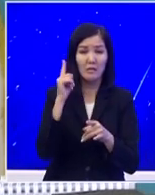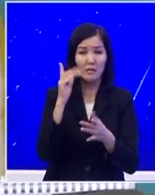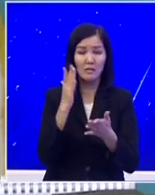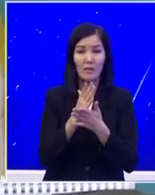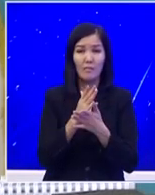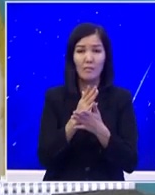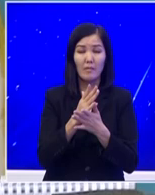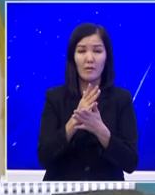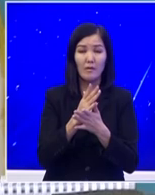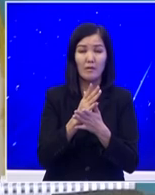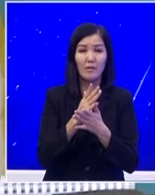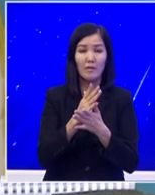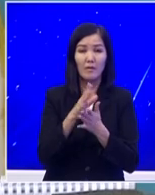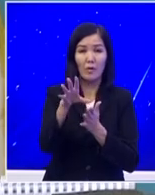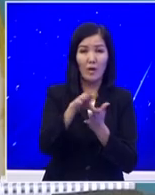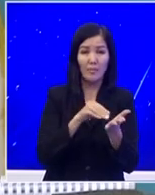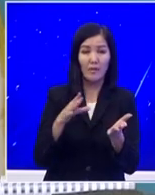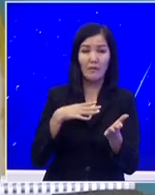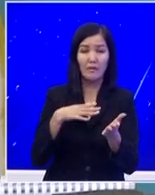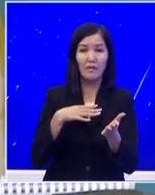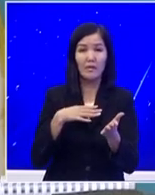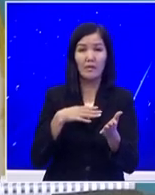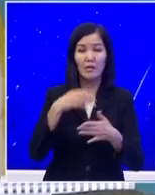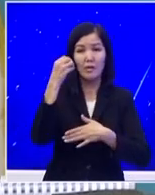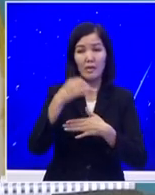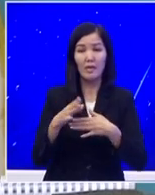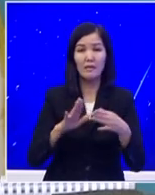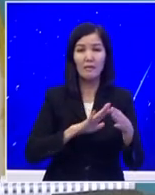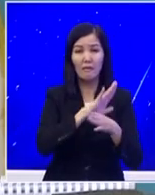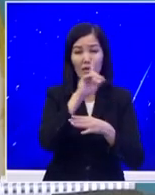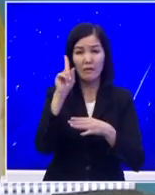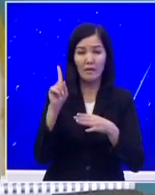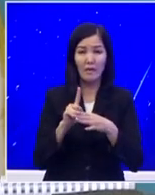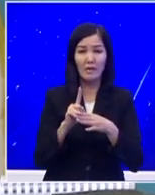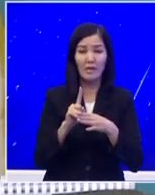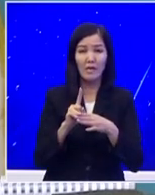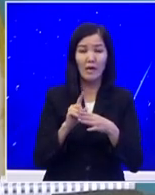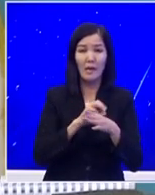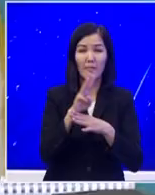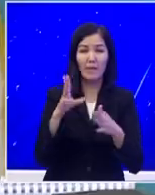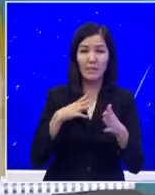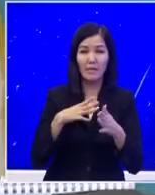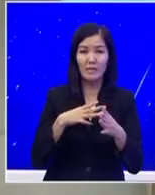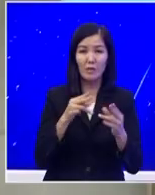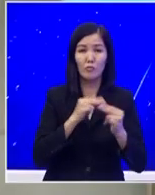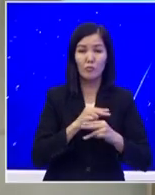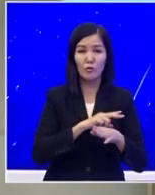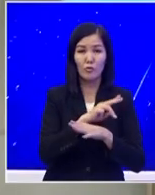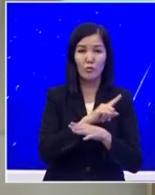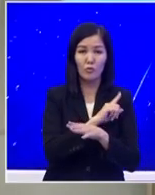асуда. Кол орталықтардың тәулік бойы қызмет көрсетуін қамтамасыз етіп, жұмысын күшейту